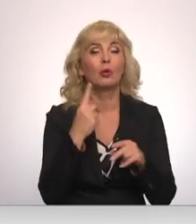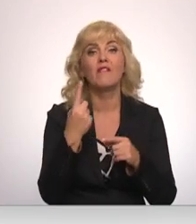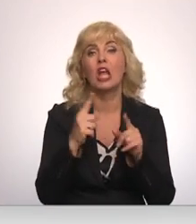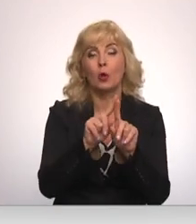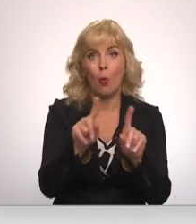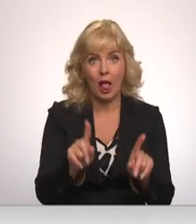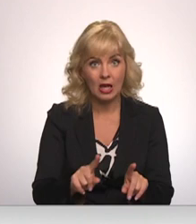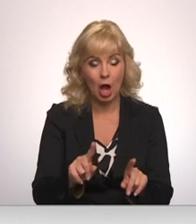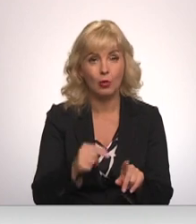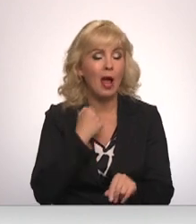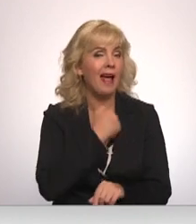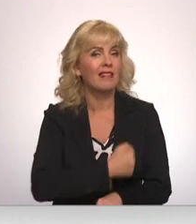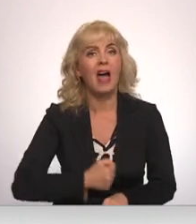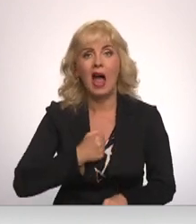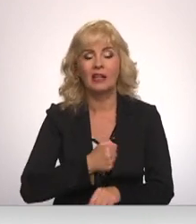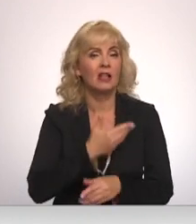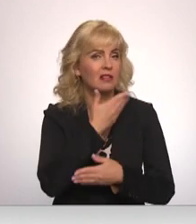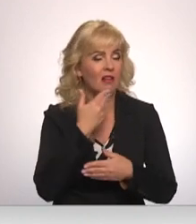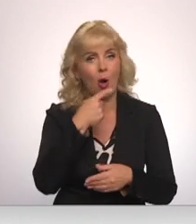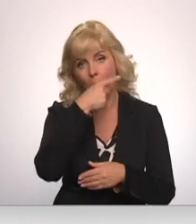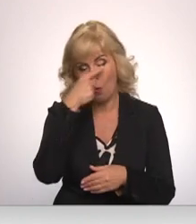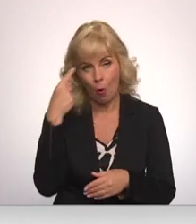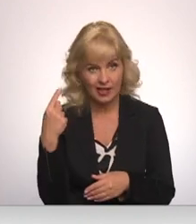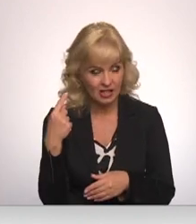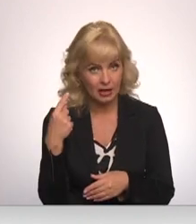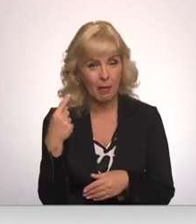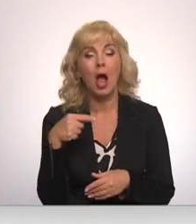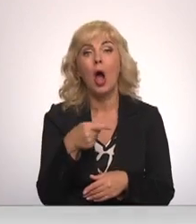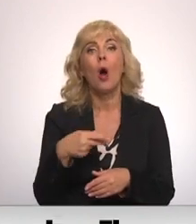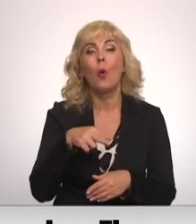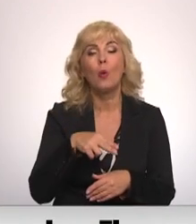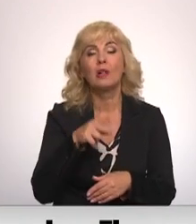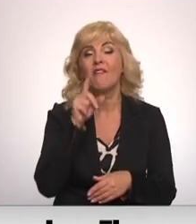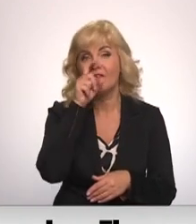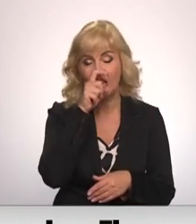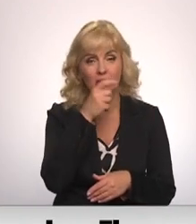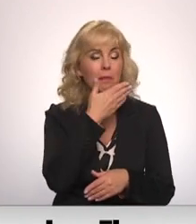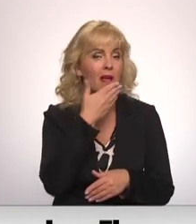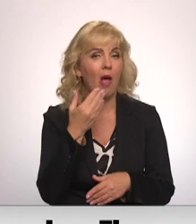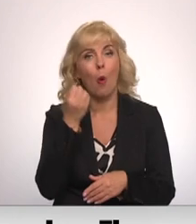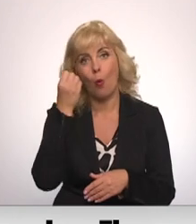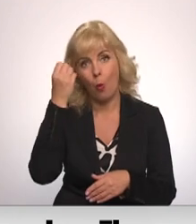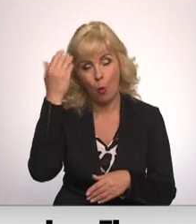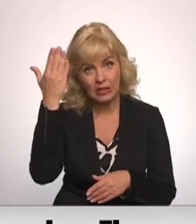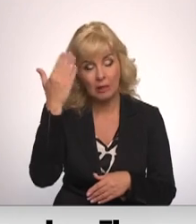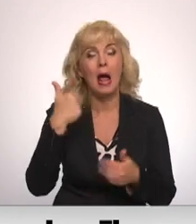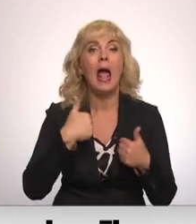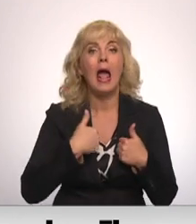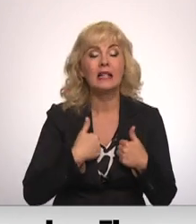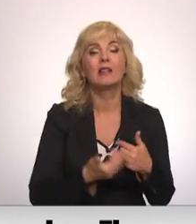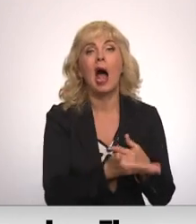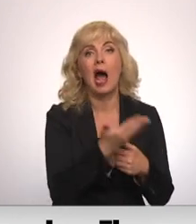kad naivums nav muļķība un viltība nav gudrība. Es